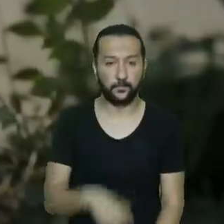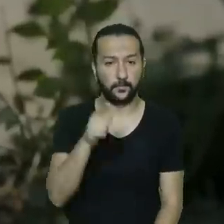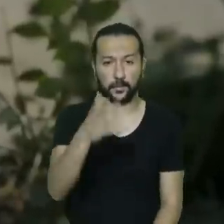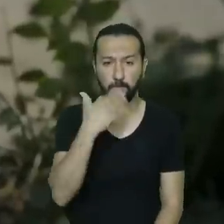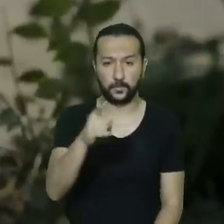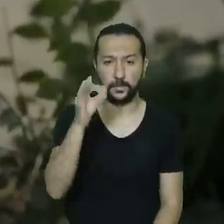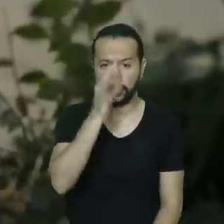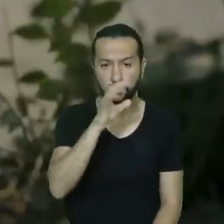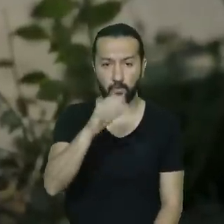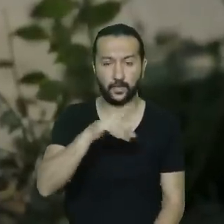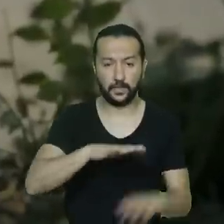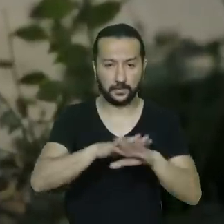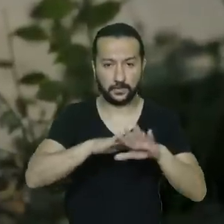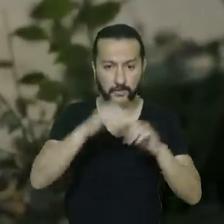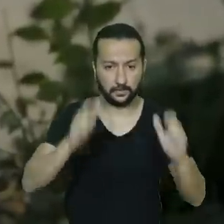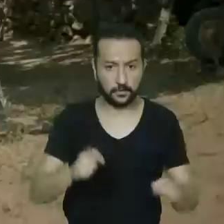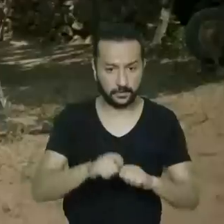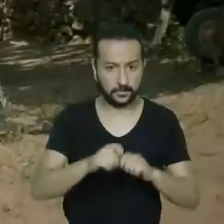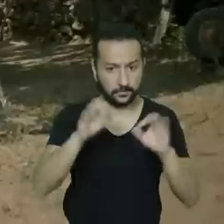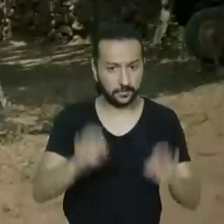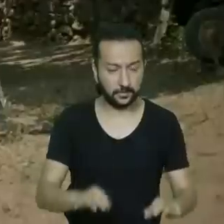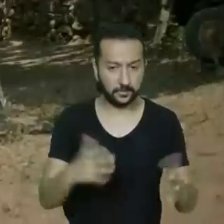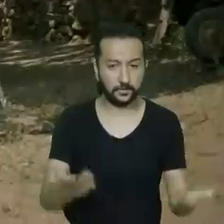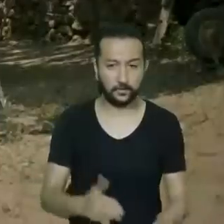Yani yoksa Yeşilova'da dikenli tel lobisi mi var be?